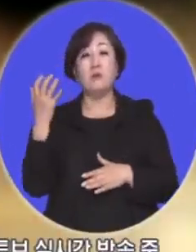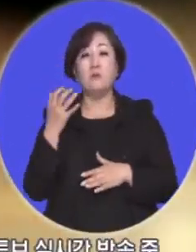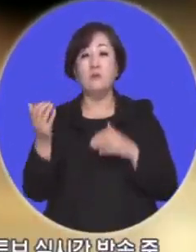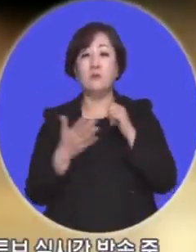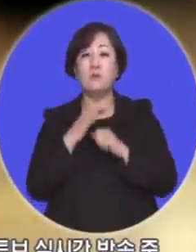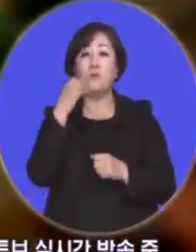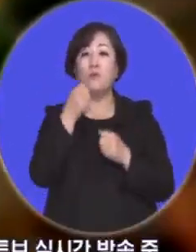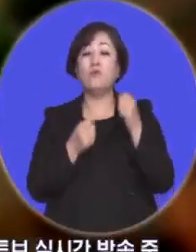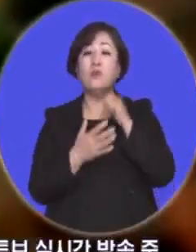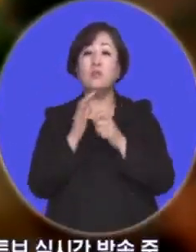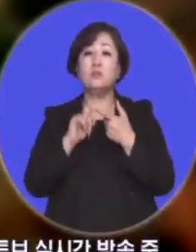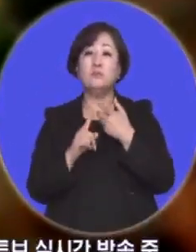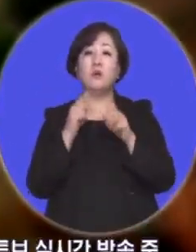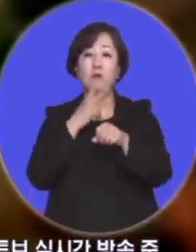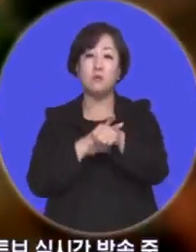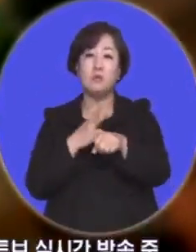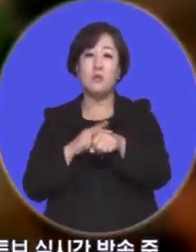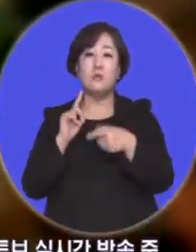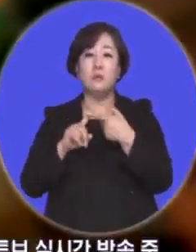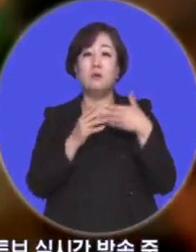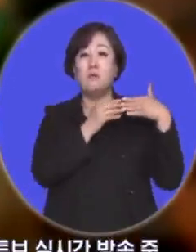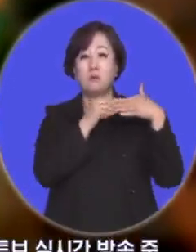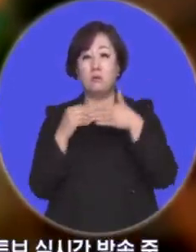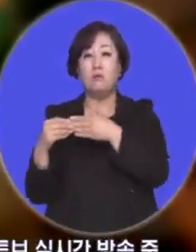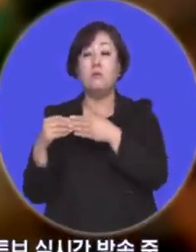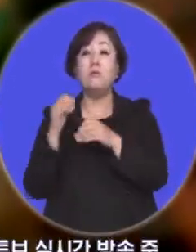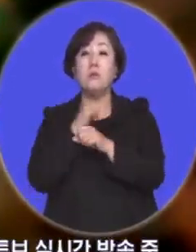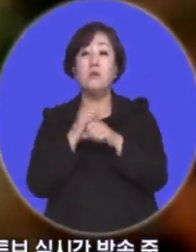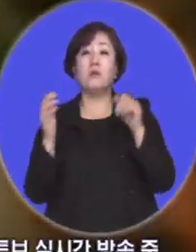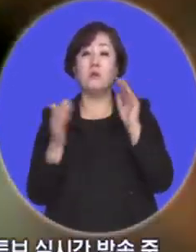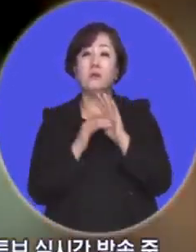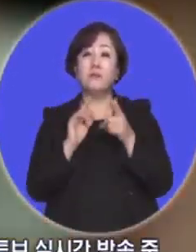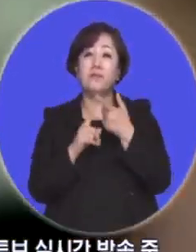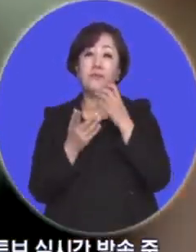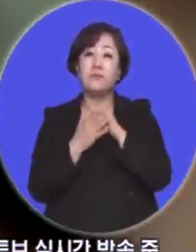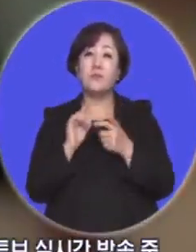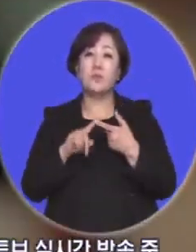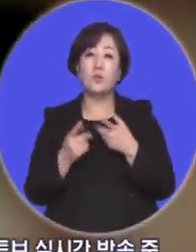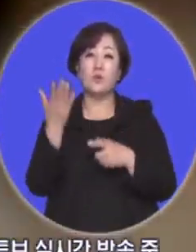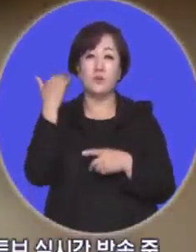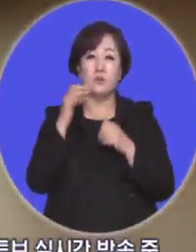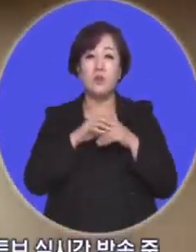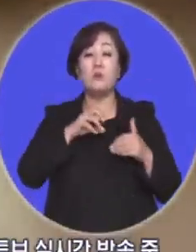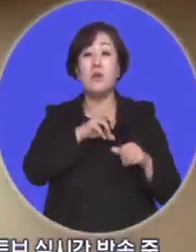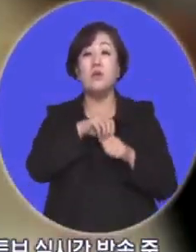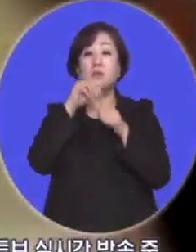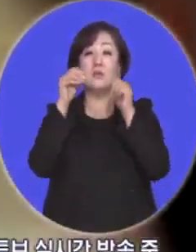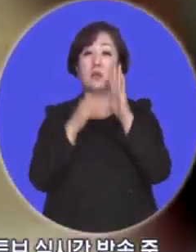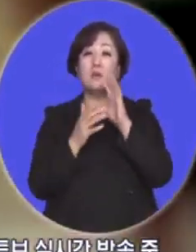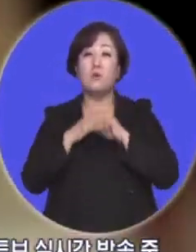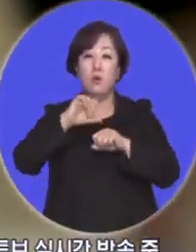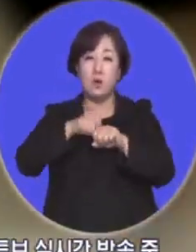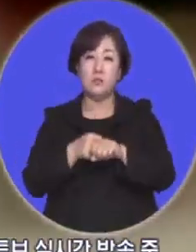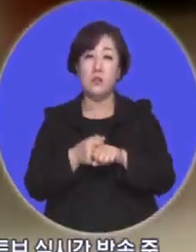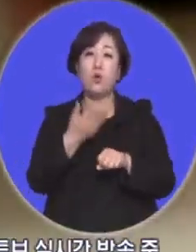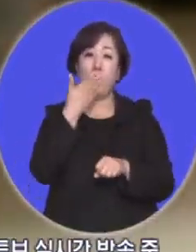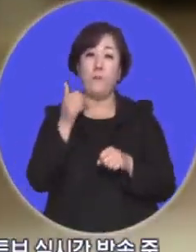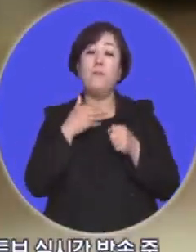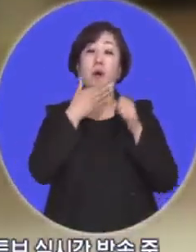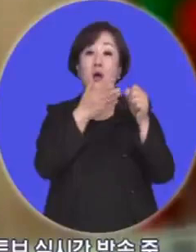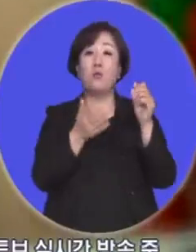우수하지만 그 산은 아랑곳하지 않고 끌고 나갑니다 턱과 뒷덜미를 잡아 당겨 강제로 밥을 먹 있는가